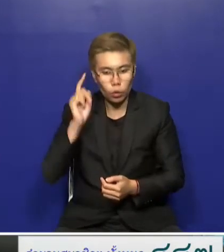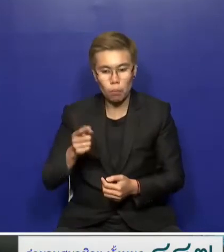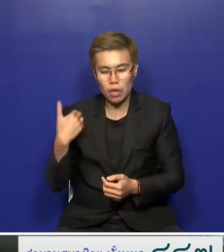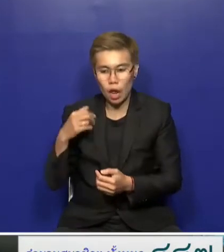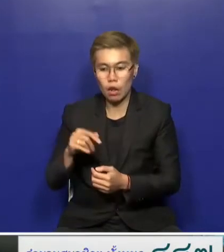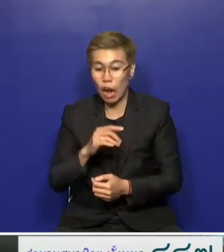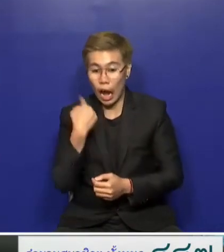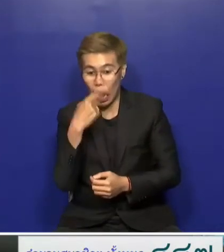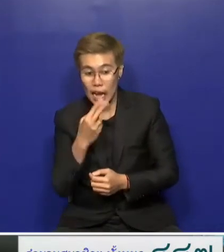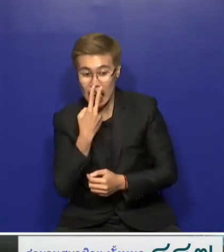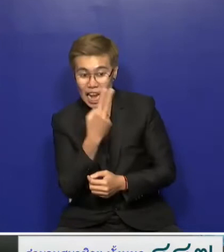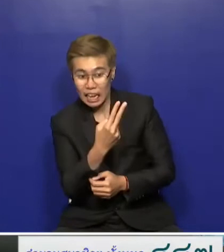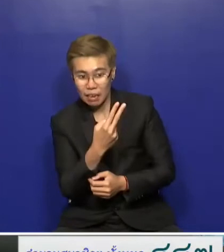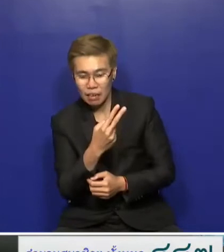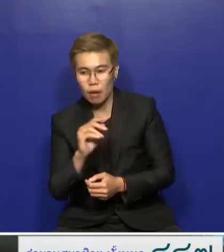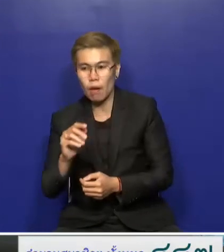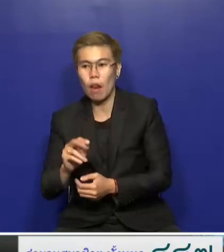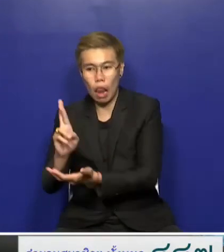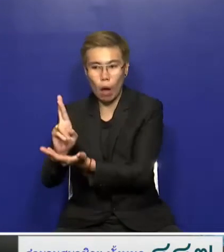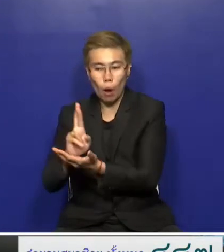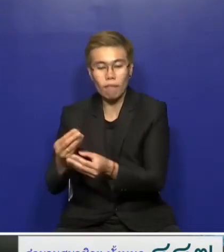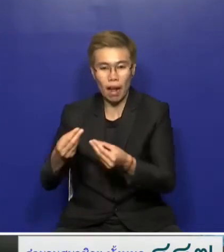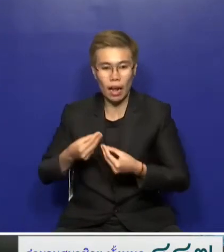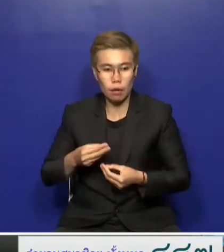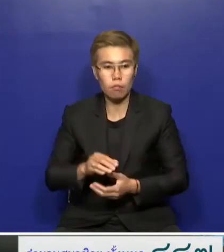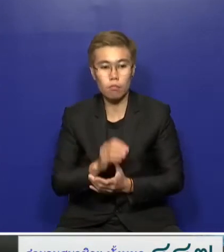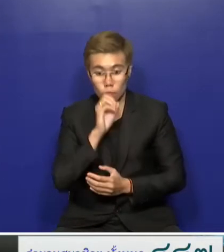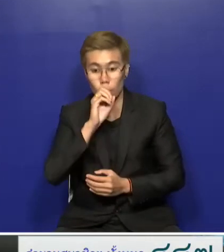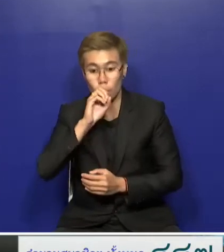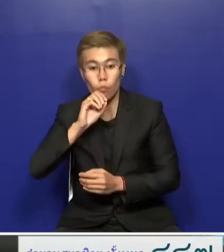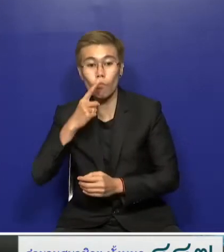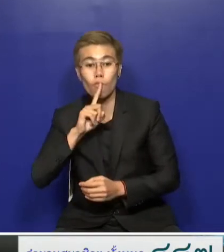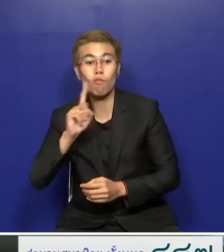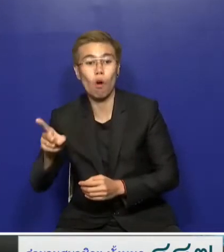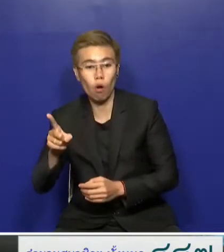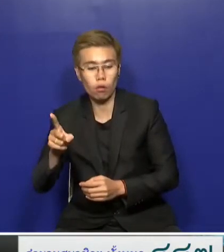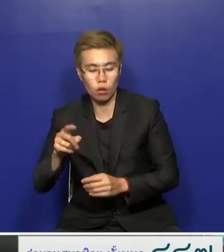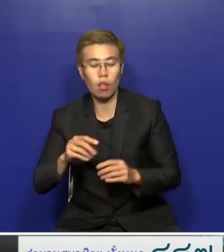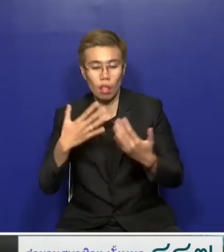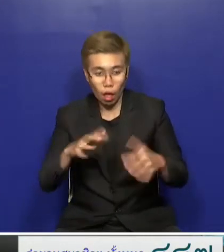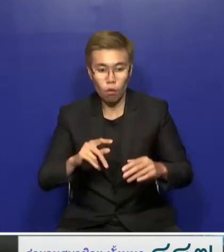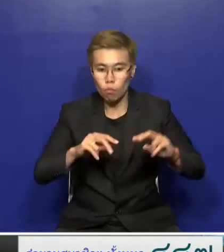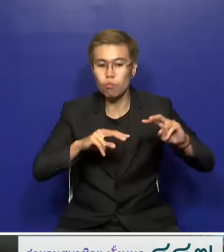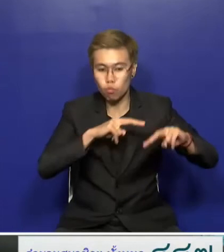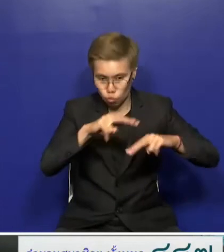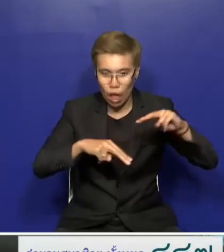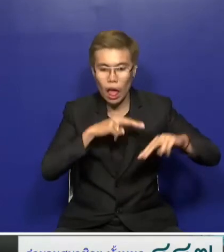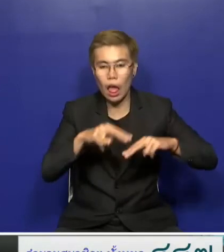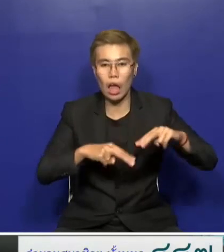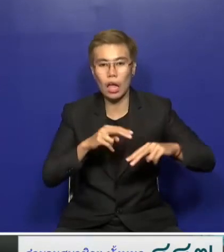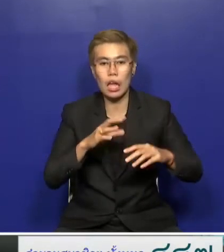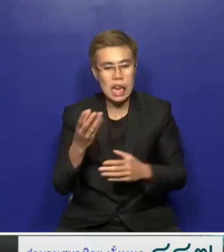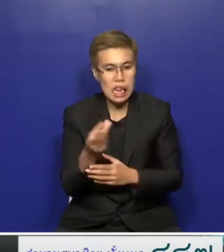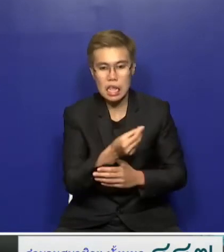ำจับคนที่ชี้เบาะแสและก็คุ้มครองเขา ในการที่จะชี้เบาะแสแล้วก็รีบจัดการโด